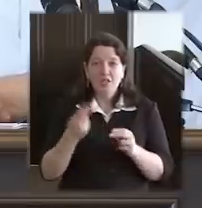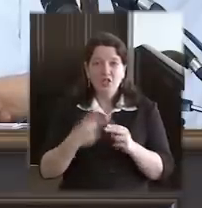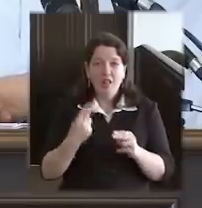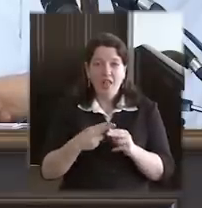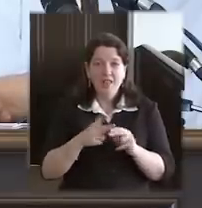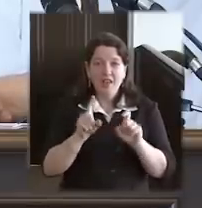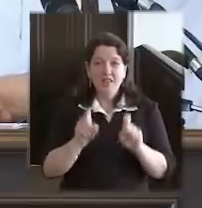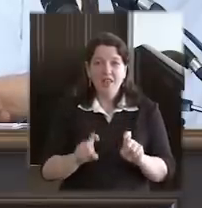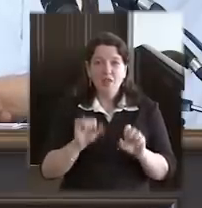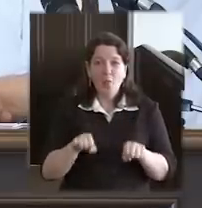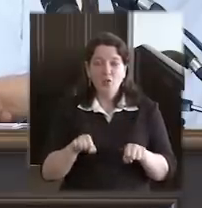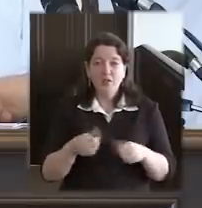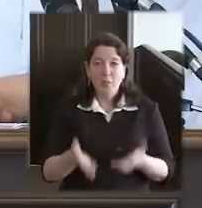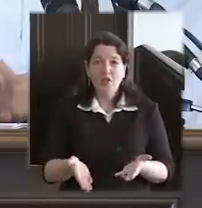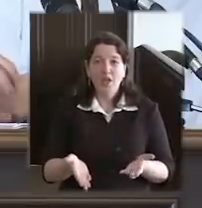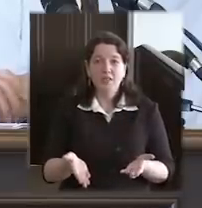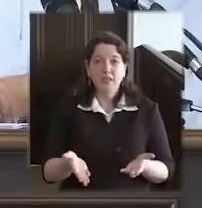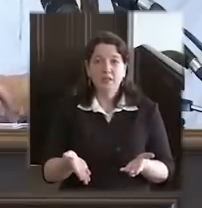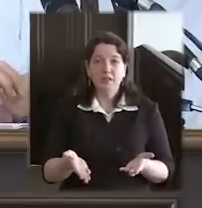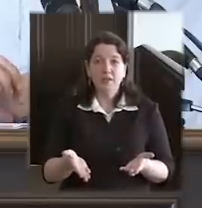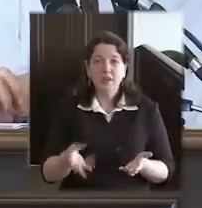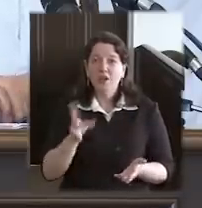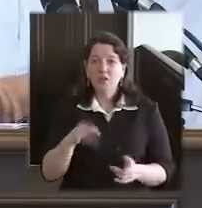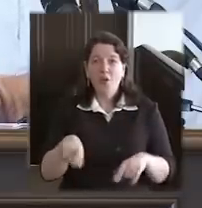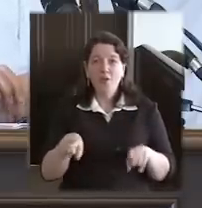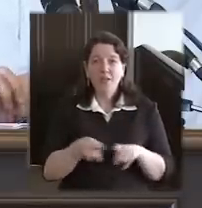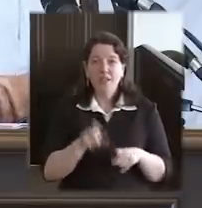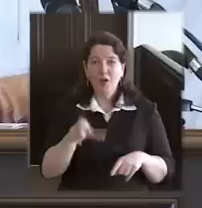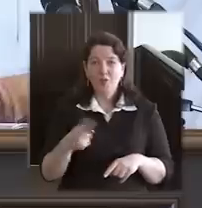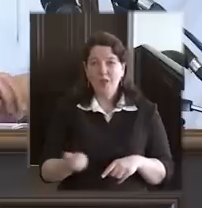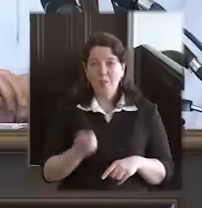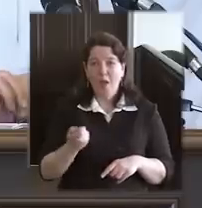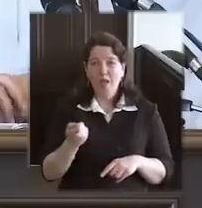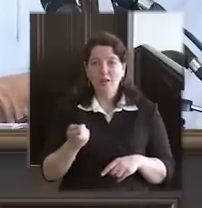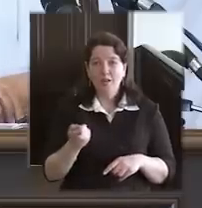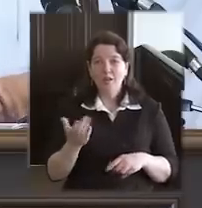раскаленное железо. Правда? Едва ли такого мы найдем.